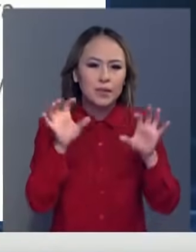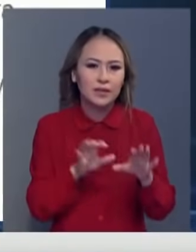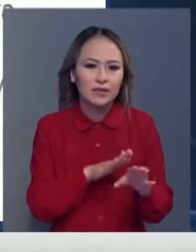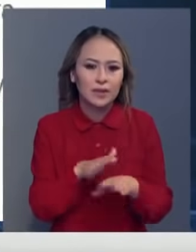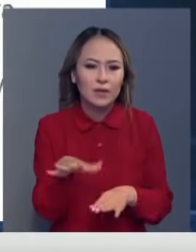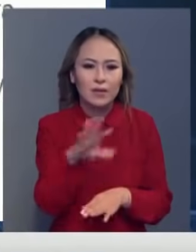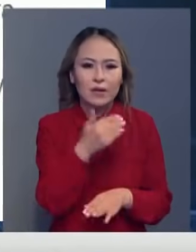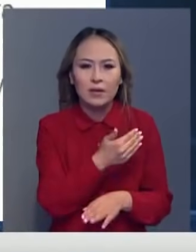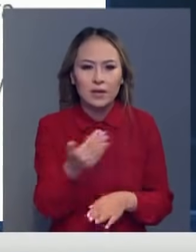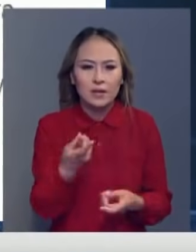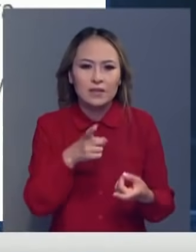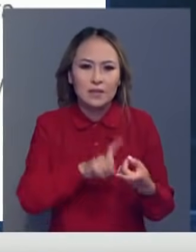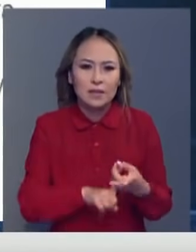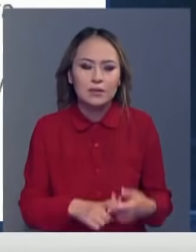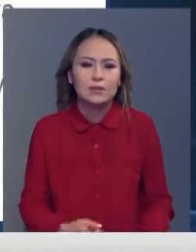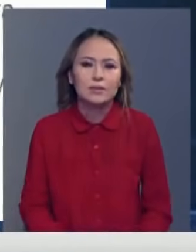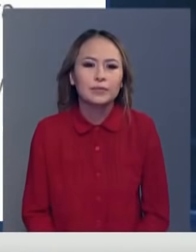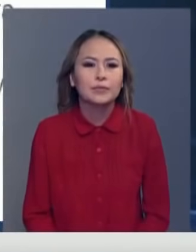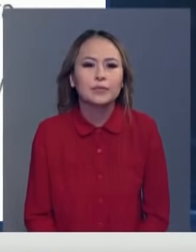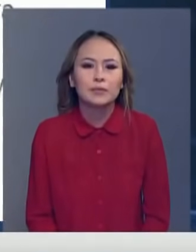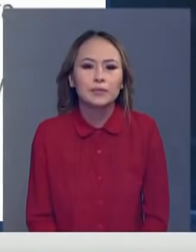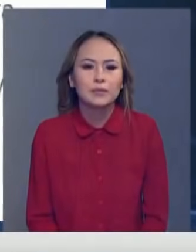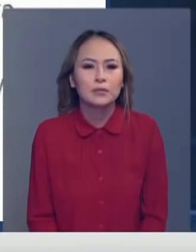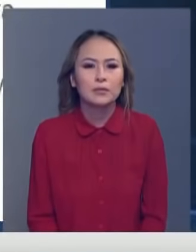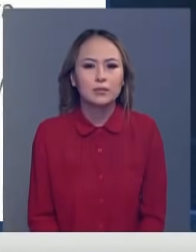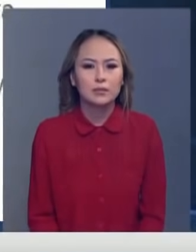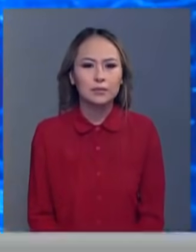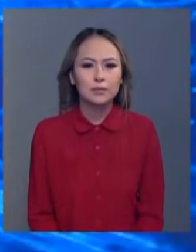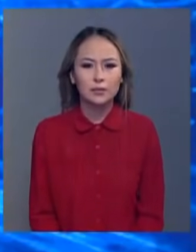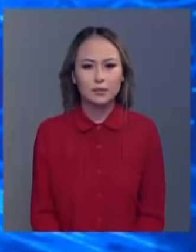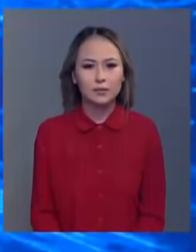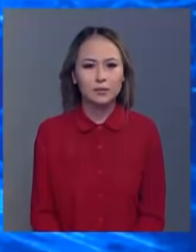сіздерге байланысты делінген президенттің жазбасында.